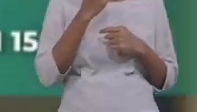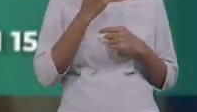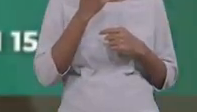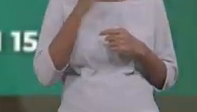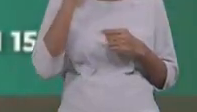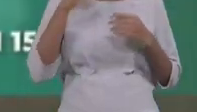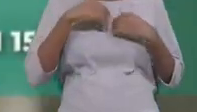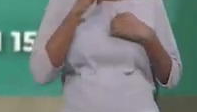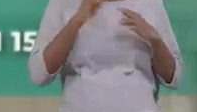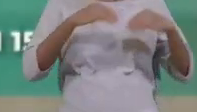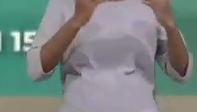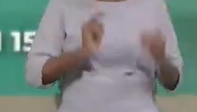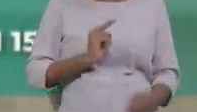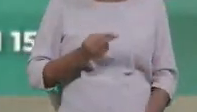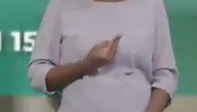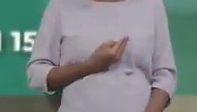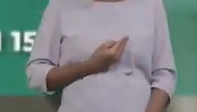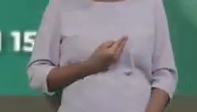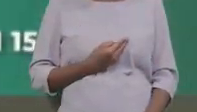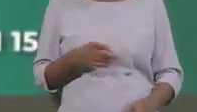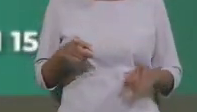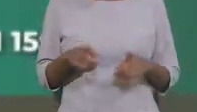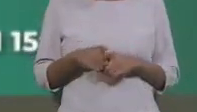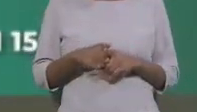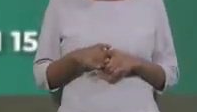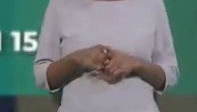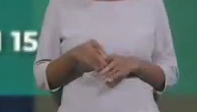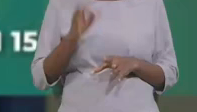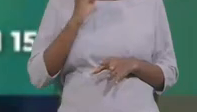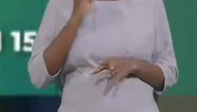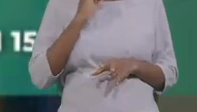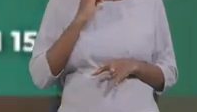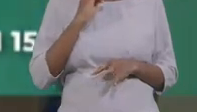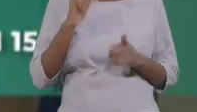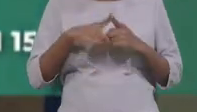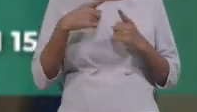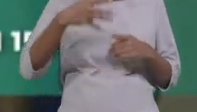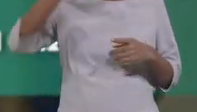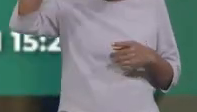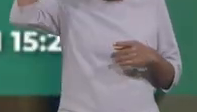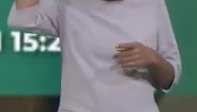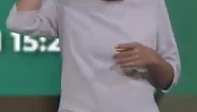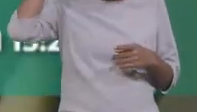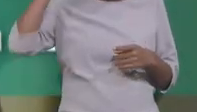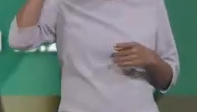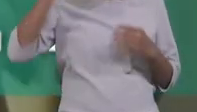Béni soit l'Éternel qui ne nous a pas livrés en proie à leurs dents, comme petit déjeuner au lion.